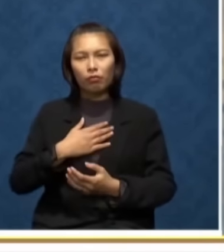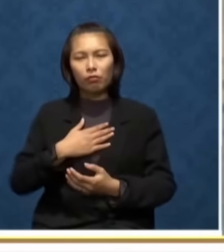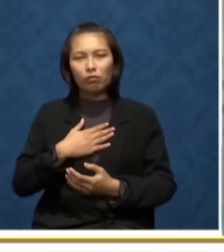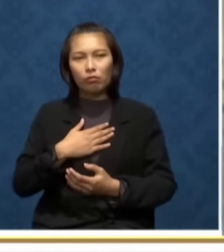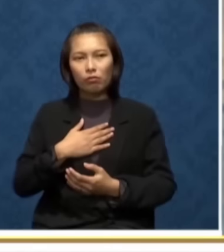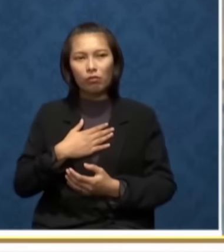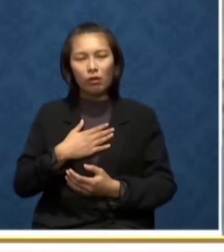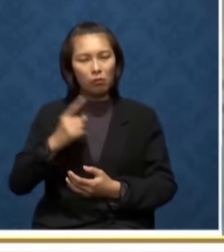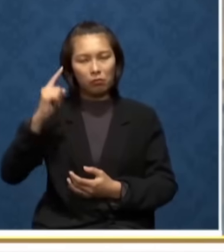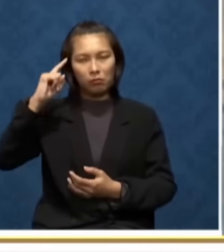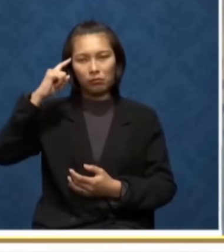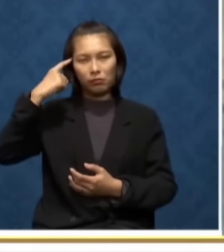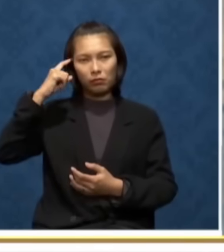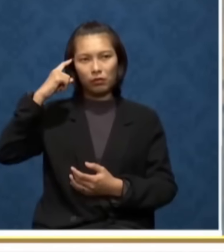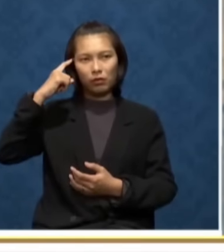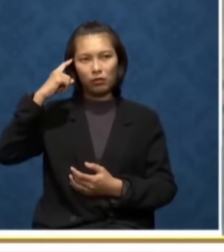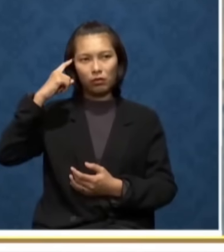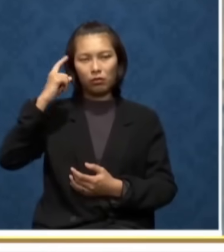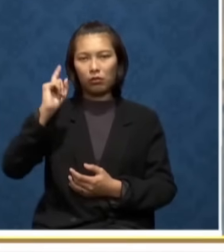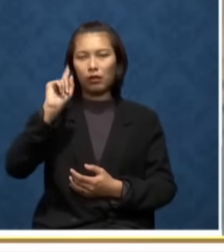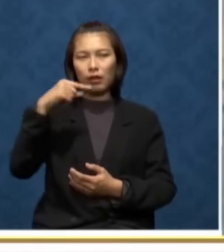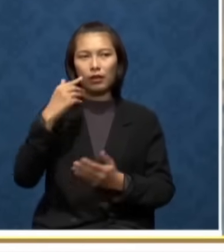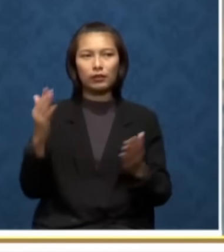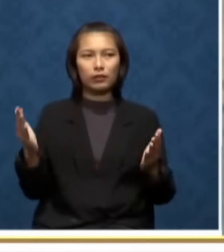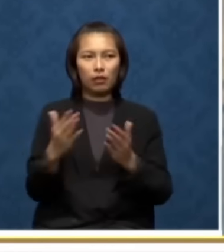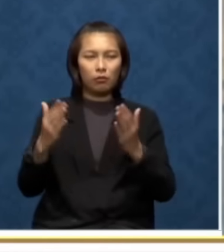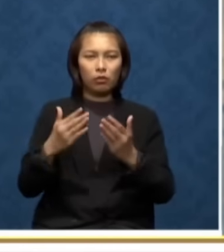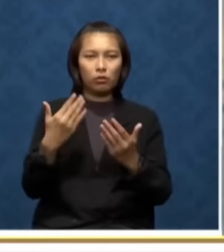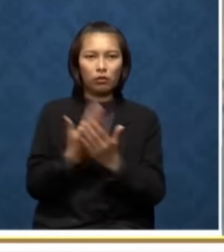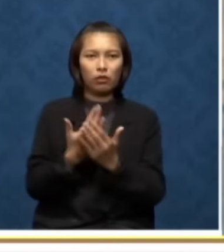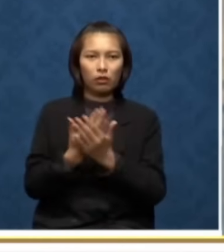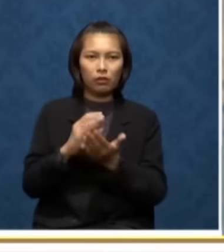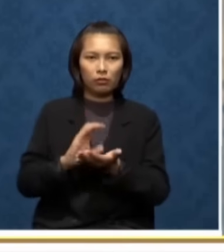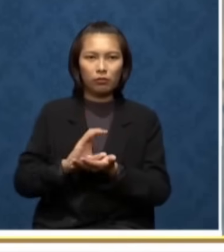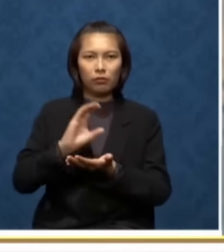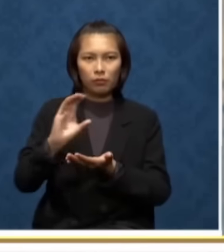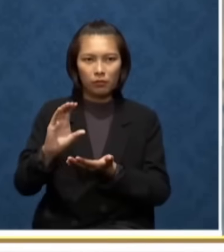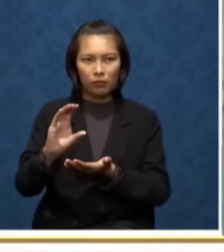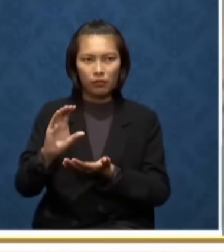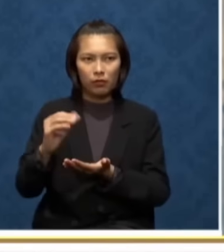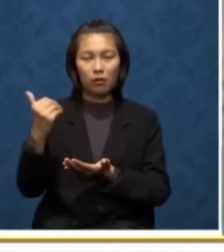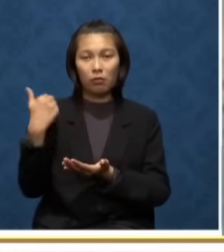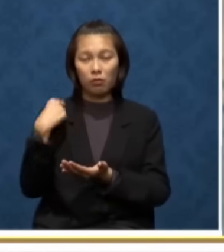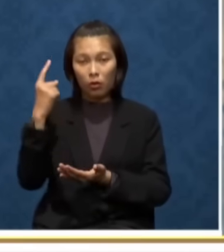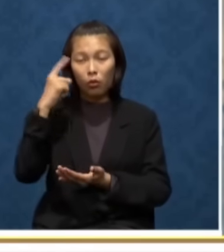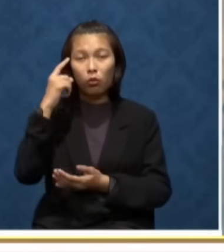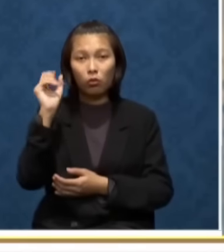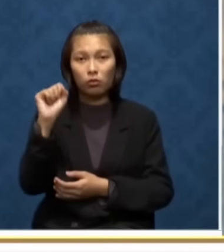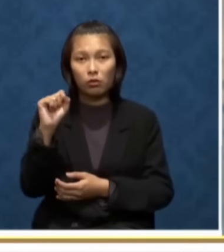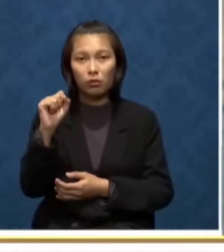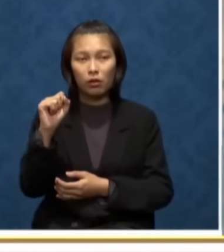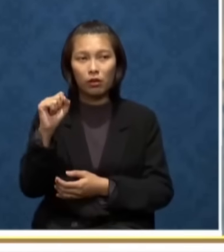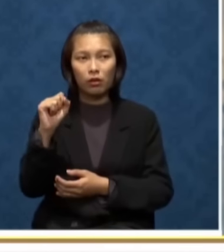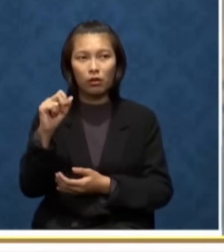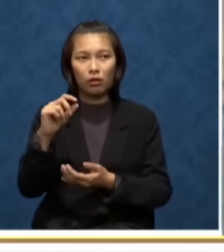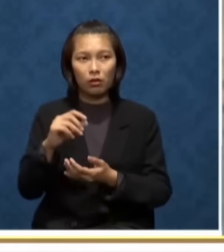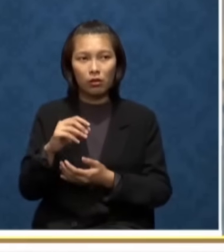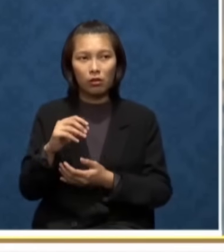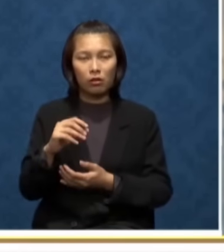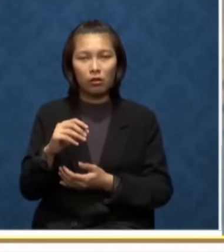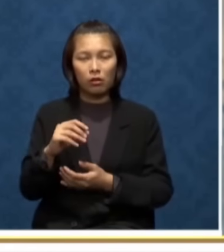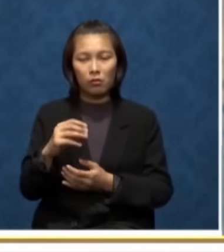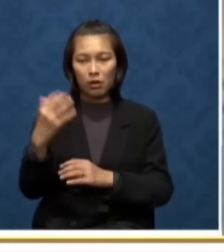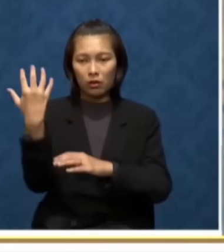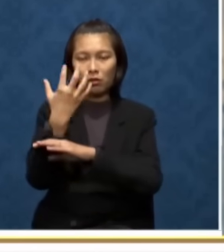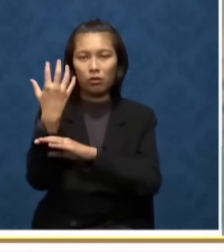ทราบว่าท่านที่สนับสนุนเงินให้รายการนี้ทราบหรือไม่ว่าช่อง Top Newนี้